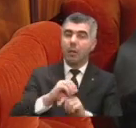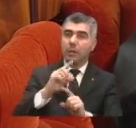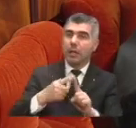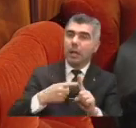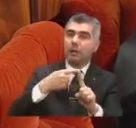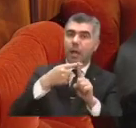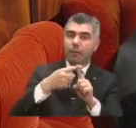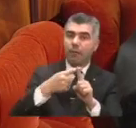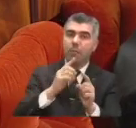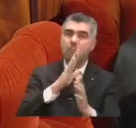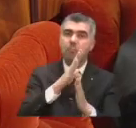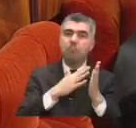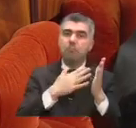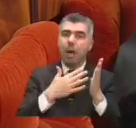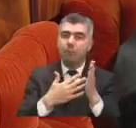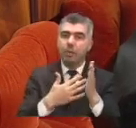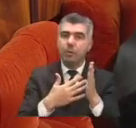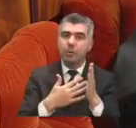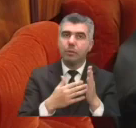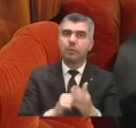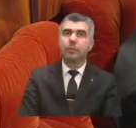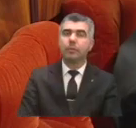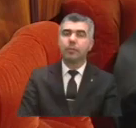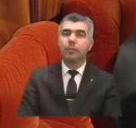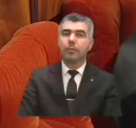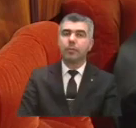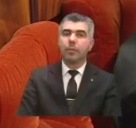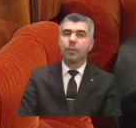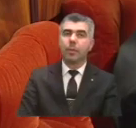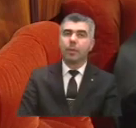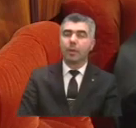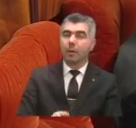نقولوا البرامج الكبرى كتوفير